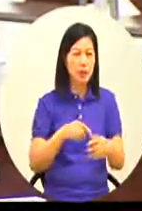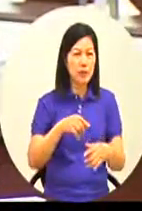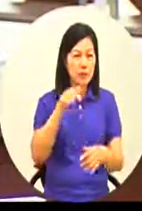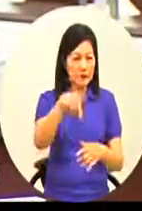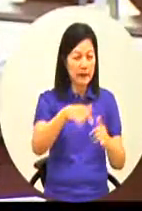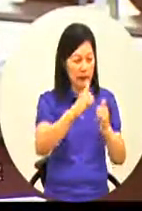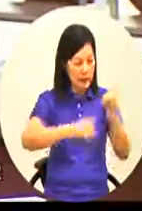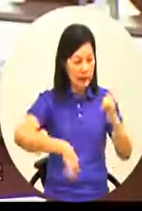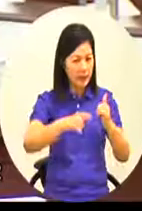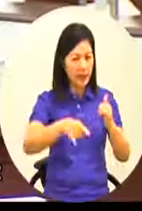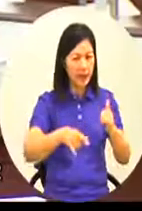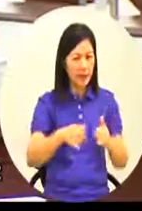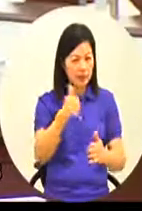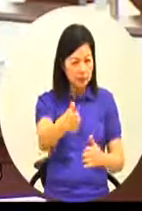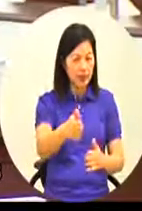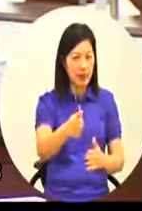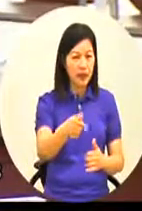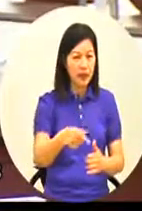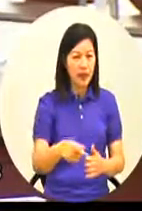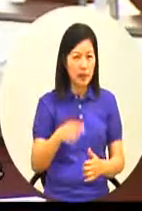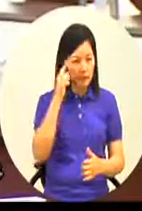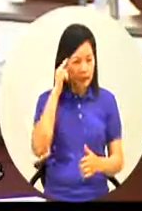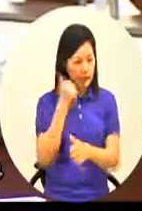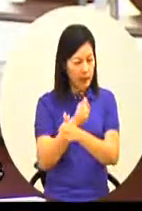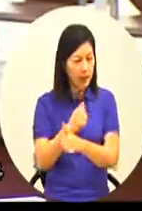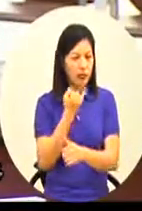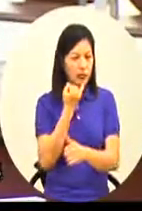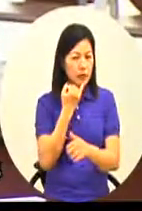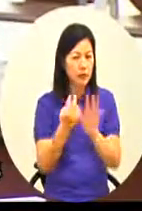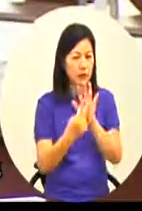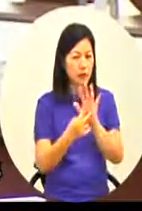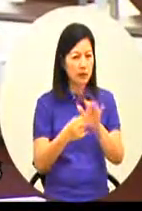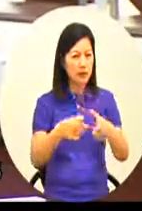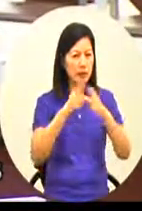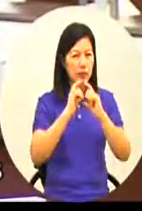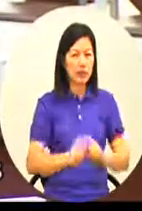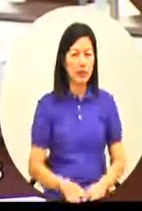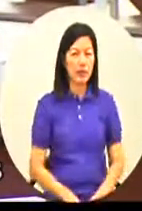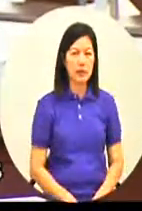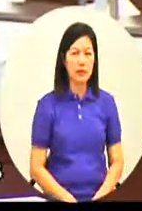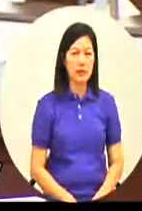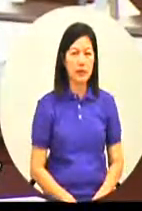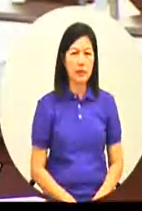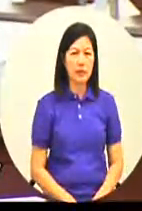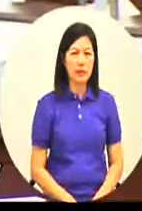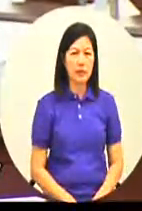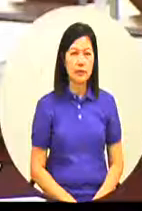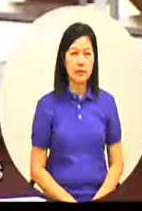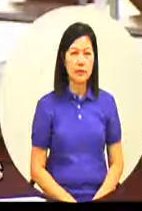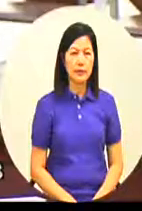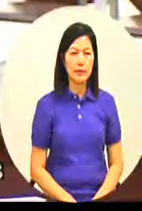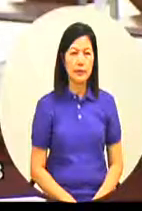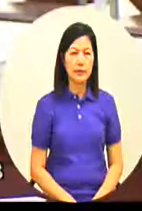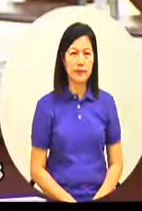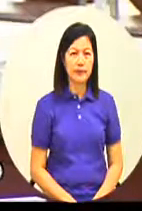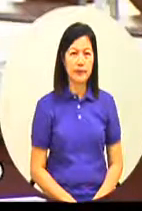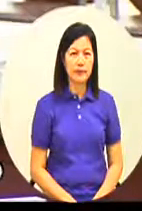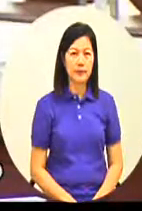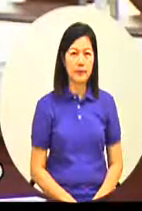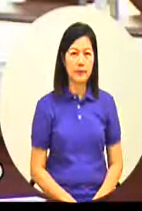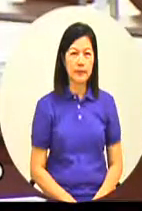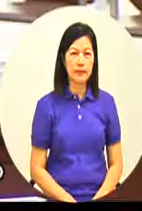咱一直无迄落咧？所以局长，即、這个你看安怎？你简单答回答一下，不，你每只一起回答就好了哈。等后壁各位。